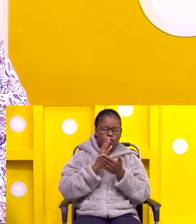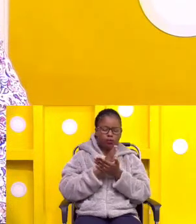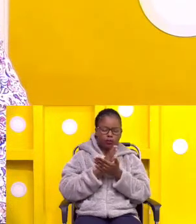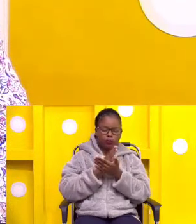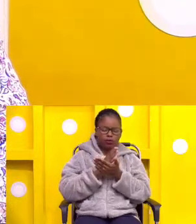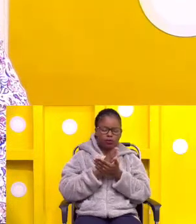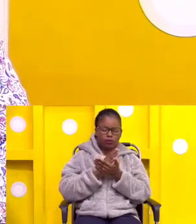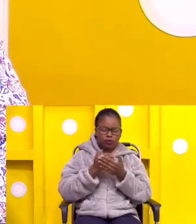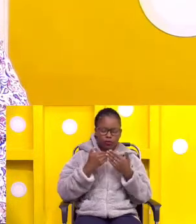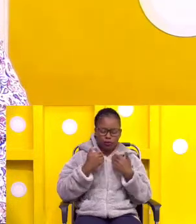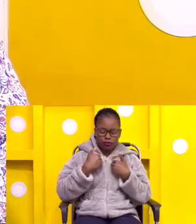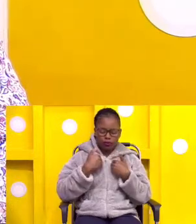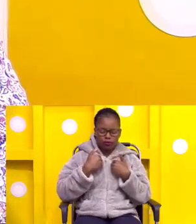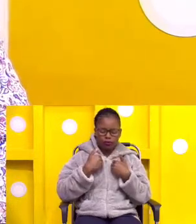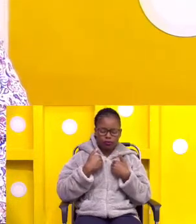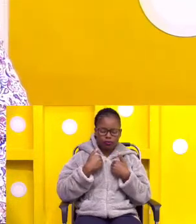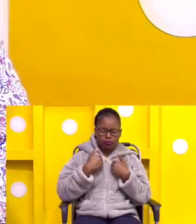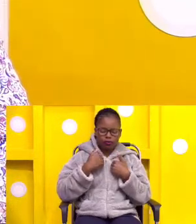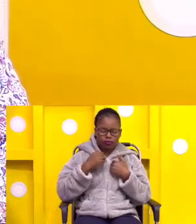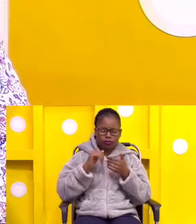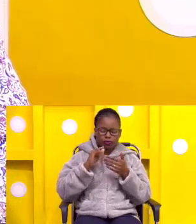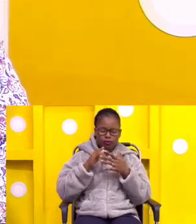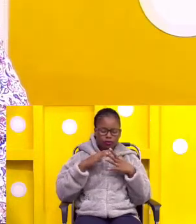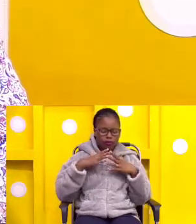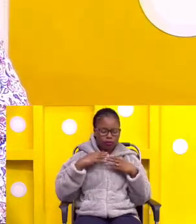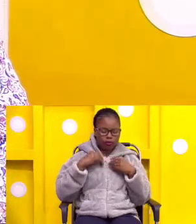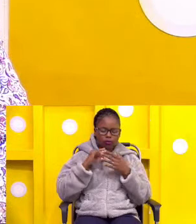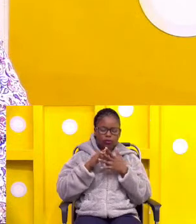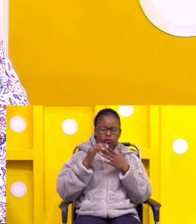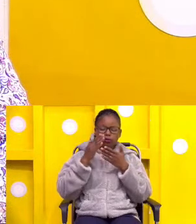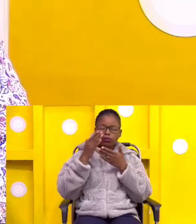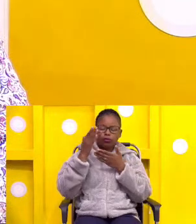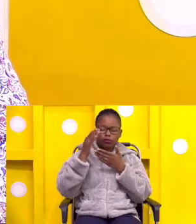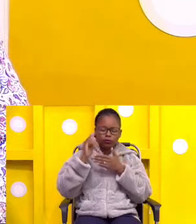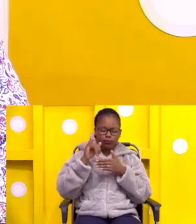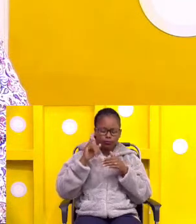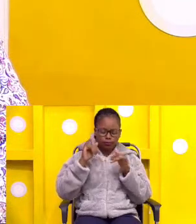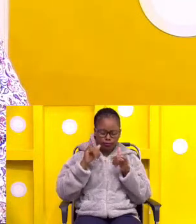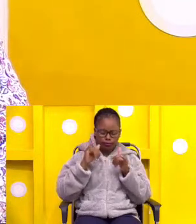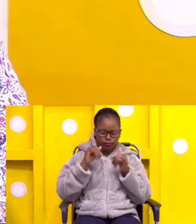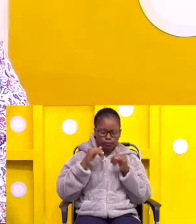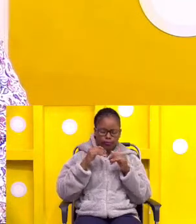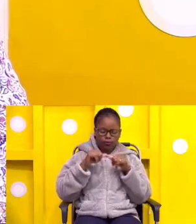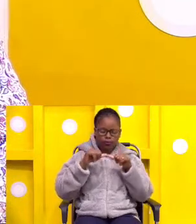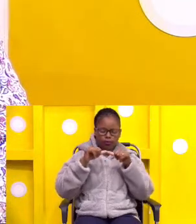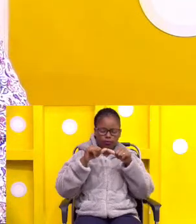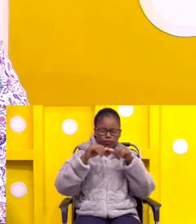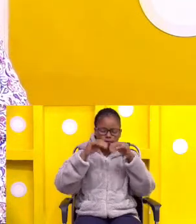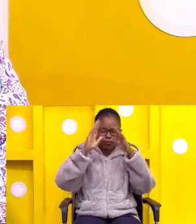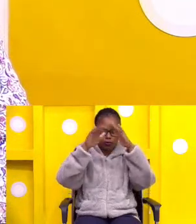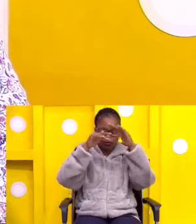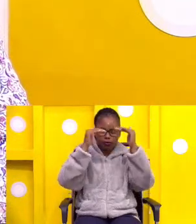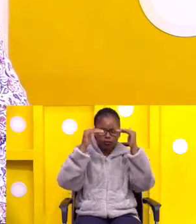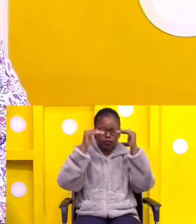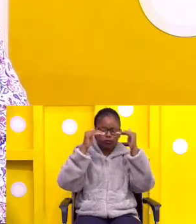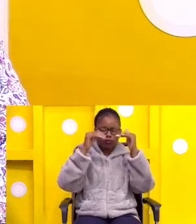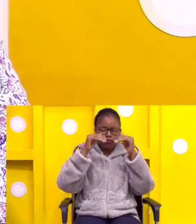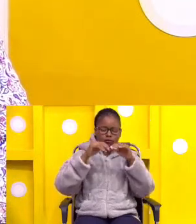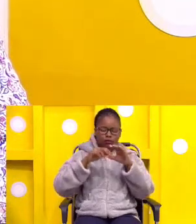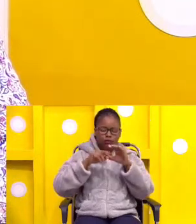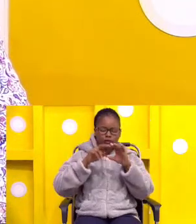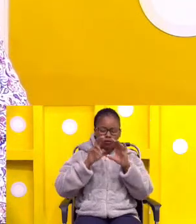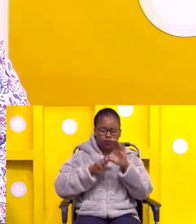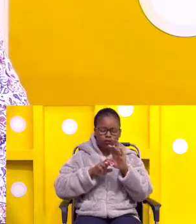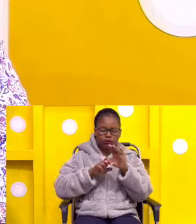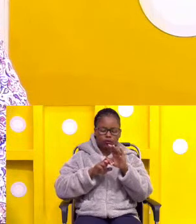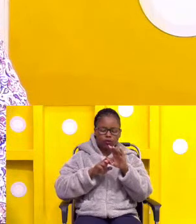itherũ kwĩ Ngai ũikaraga kuo. Nĩ ndagũtũgĩria mũno wee Ngai ũikaraga matu-inĩ. Wee gĩtĩ gĩaku gĩa